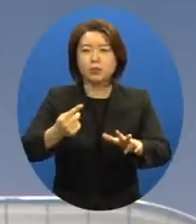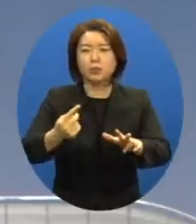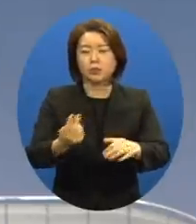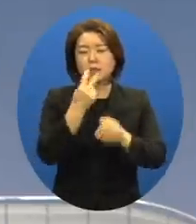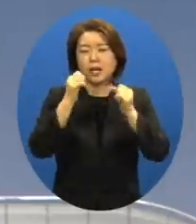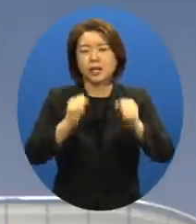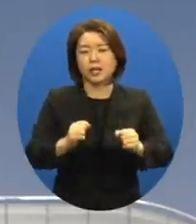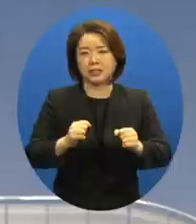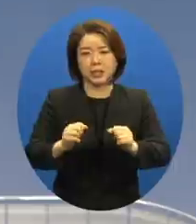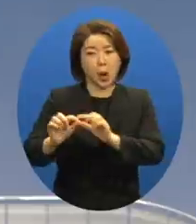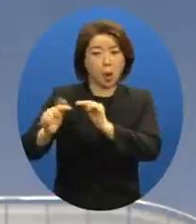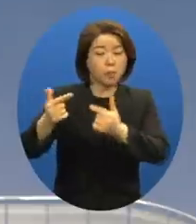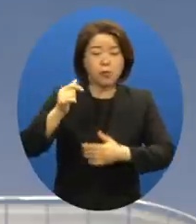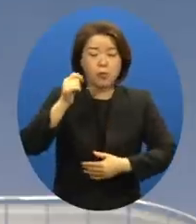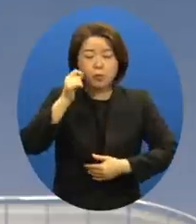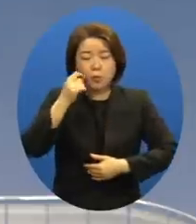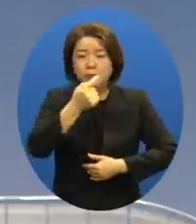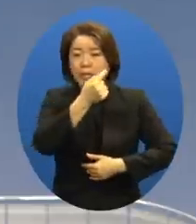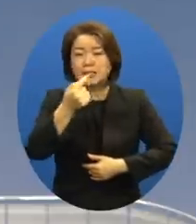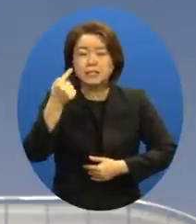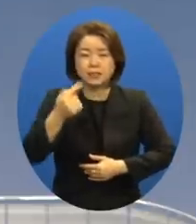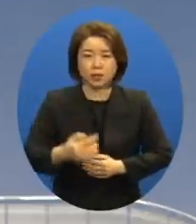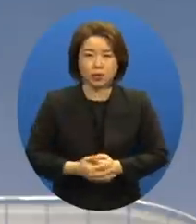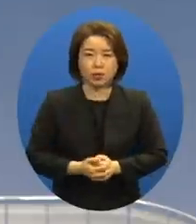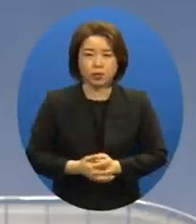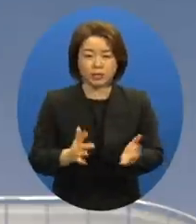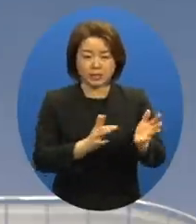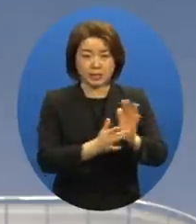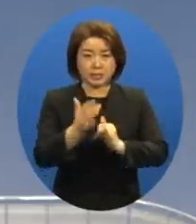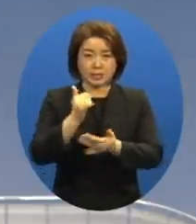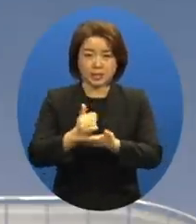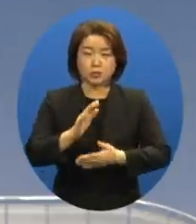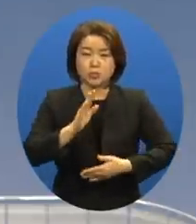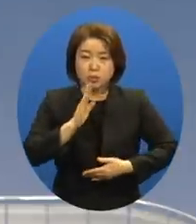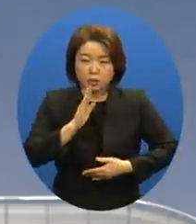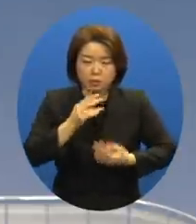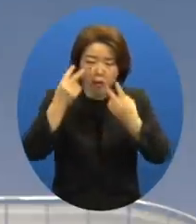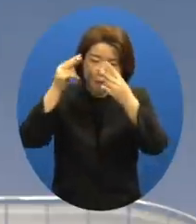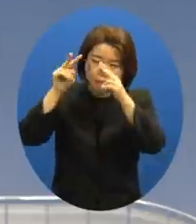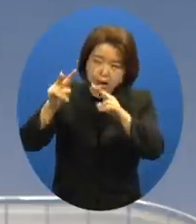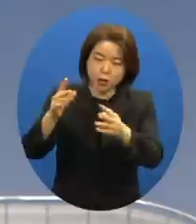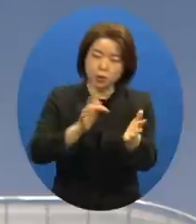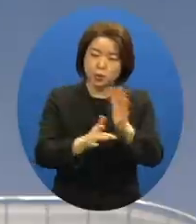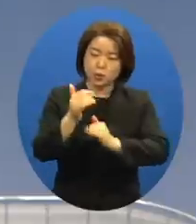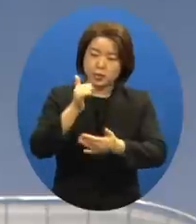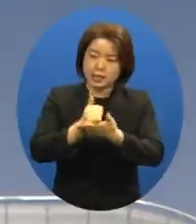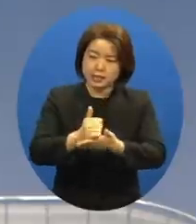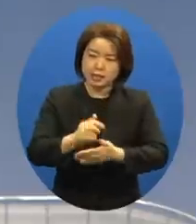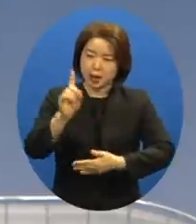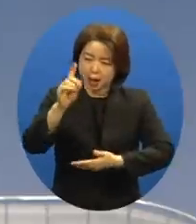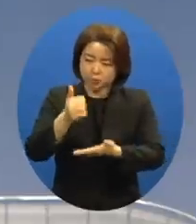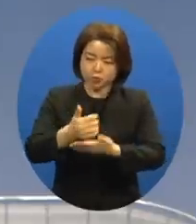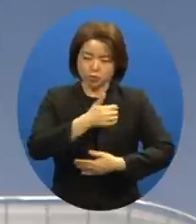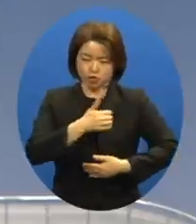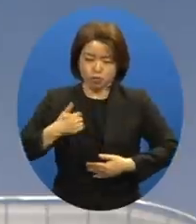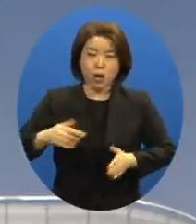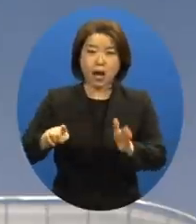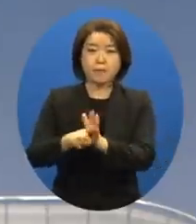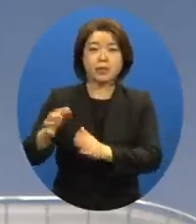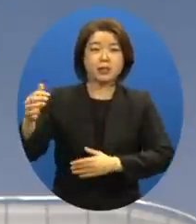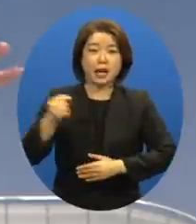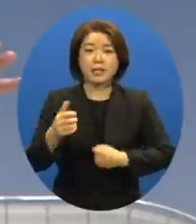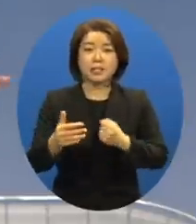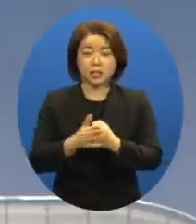없는 증거 라는 거예요 예수님을 정말 바라보고 예수님 한 분이면 충분한 믿음을 가졌기에 이 세상에서